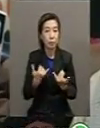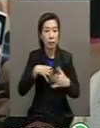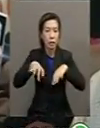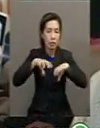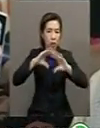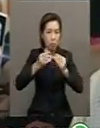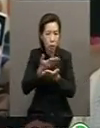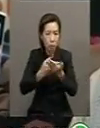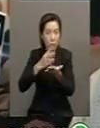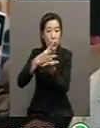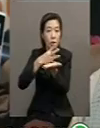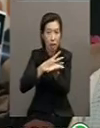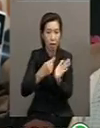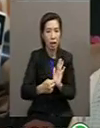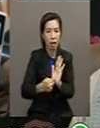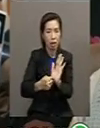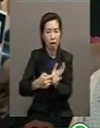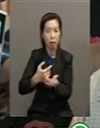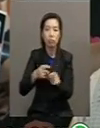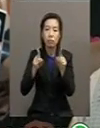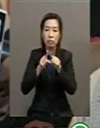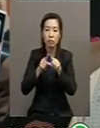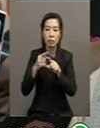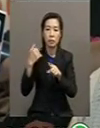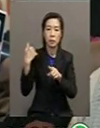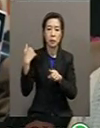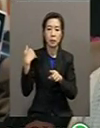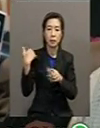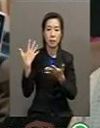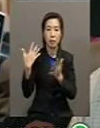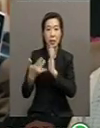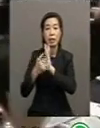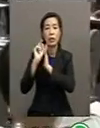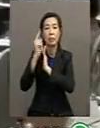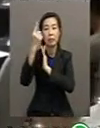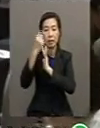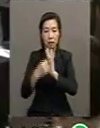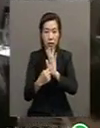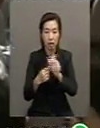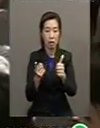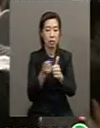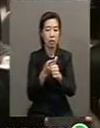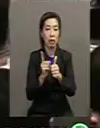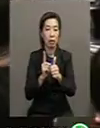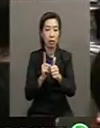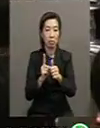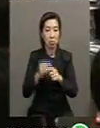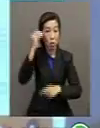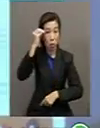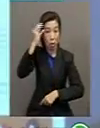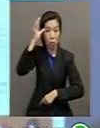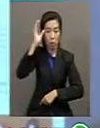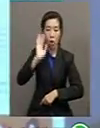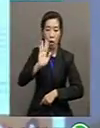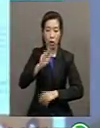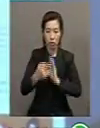ดสัมมนาเชิงวิชาการเพื่อนำเสนอด้วยเทคโนโลยีใหม่ๆหนึ่งก็คือว่านำความรู้ต่าง